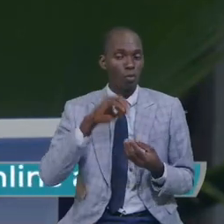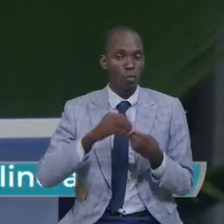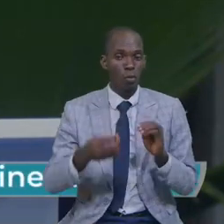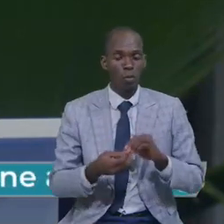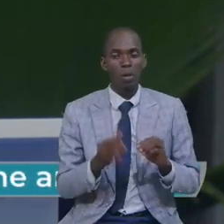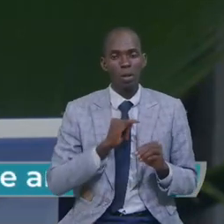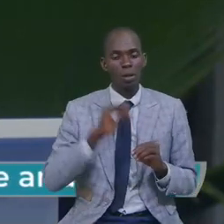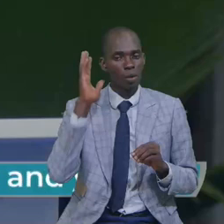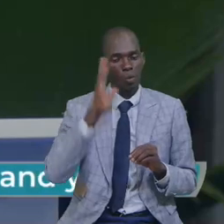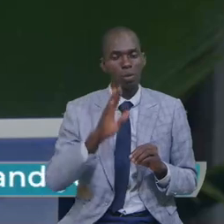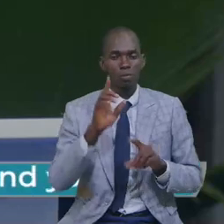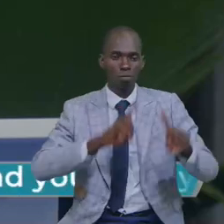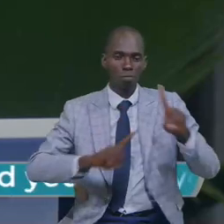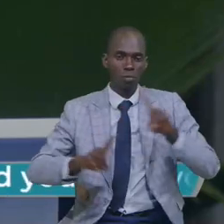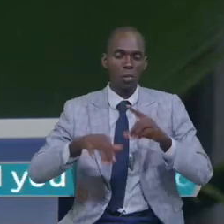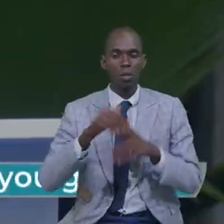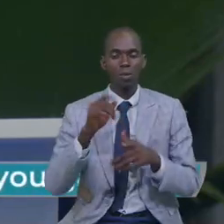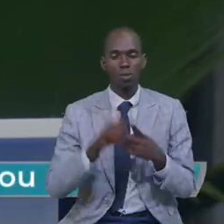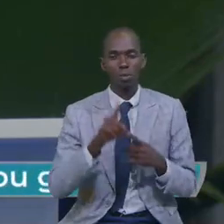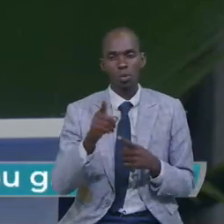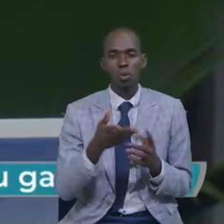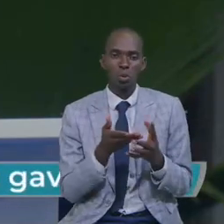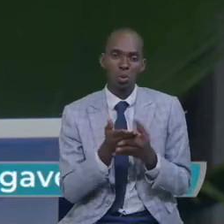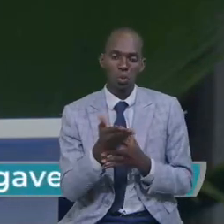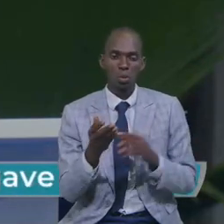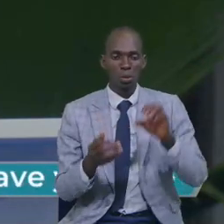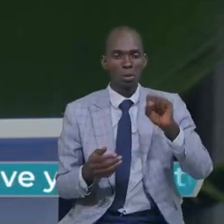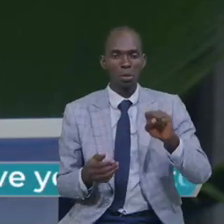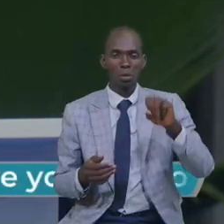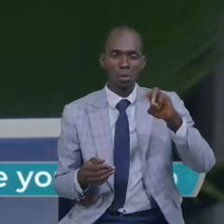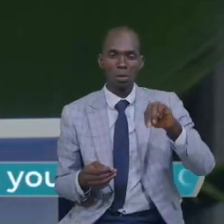que je vais vous lire ou bien comme vous communique à la radio